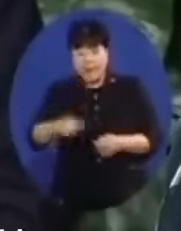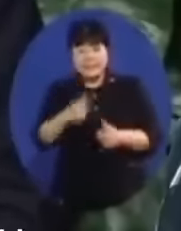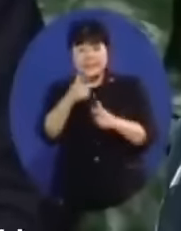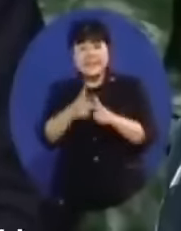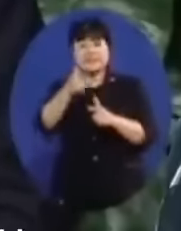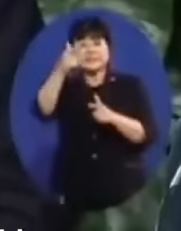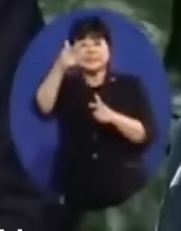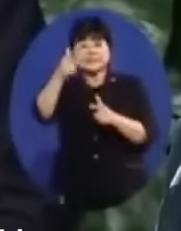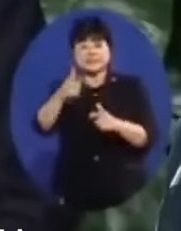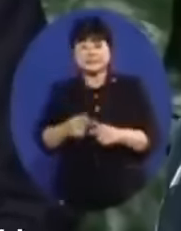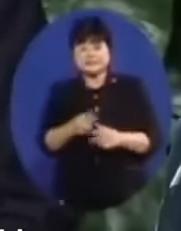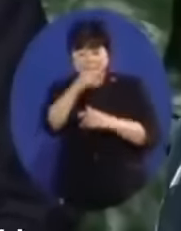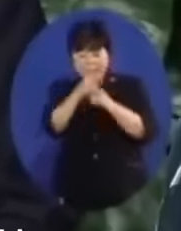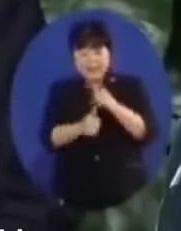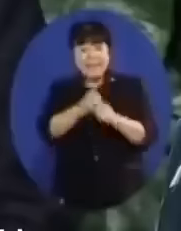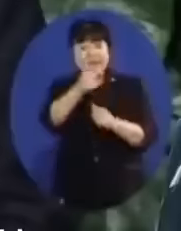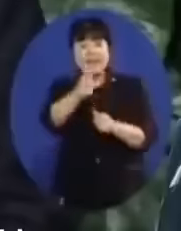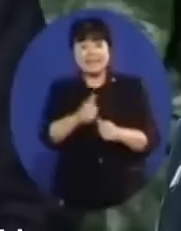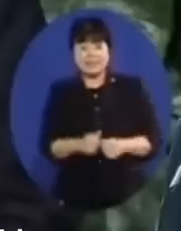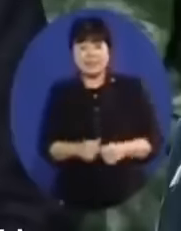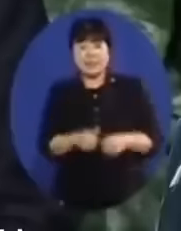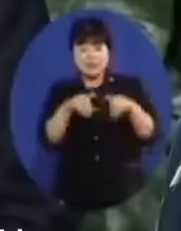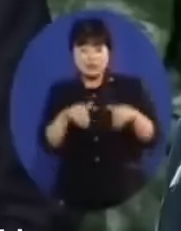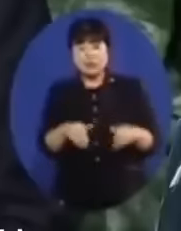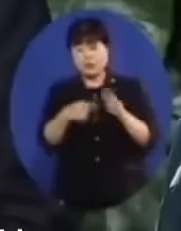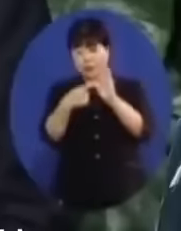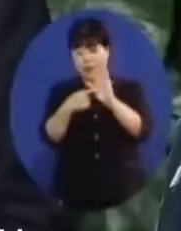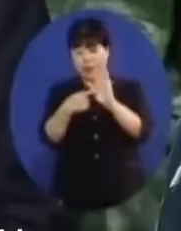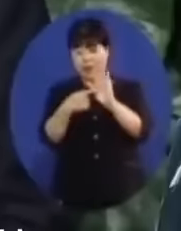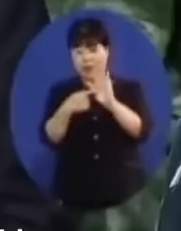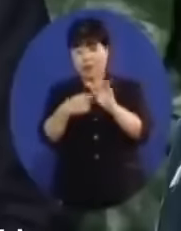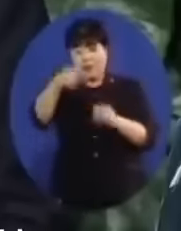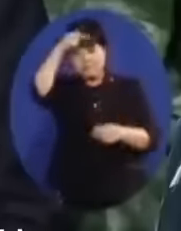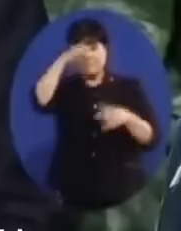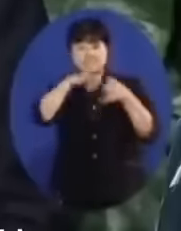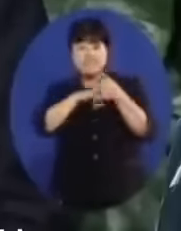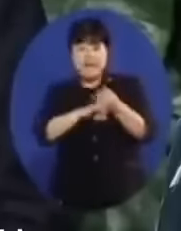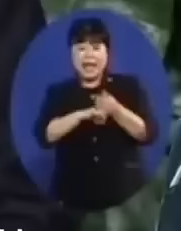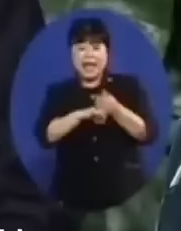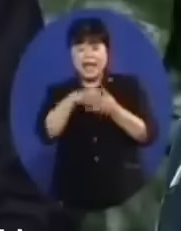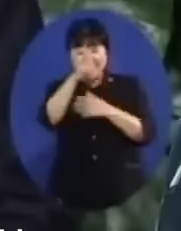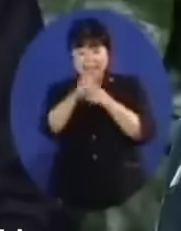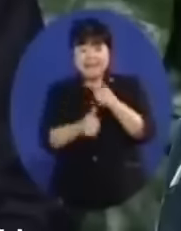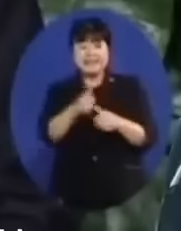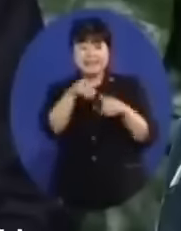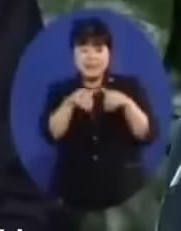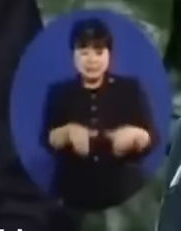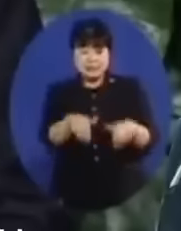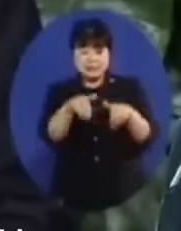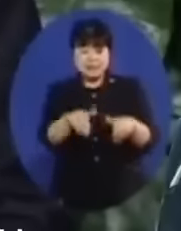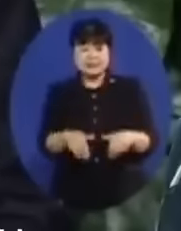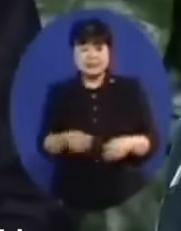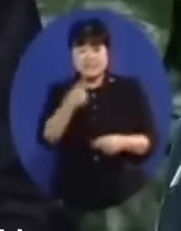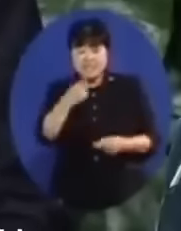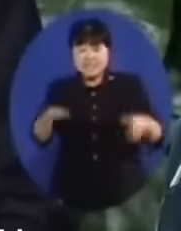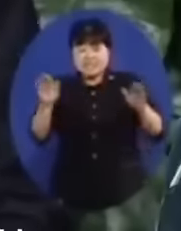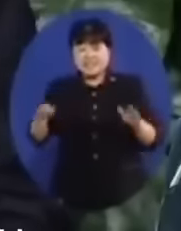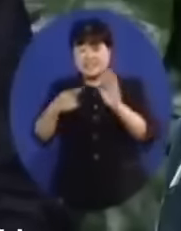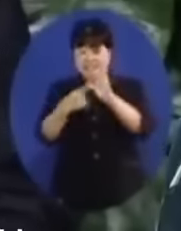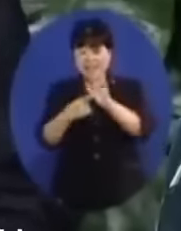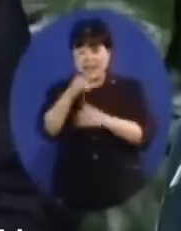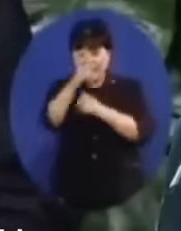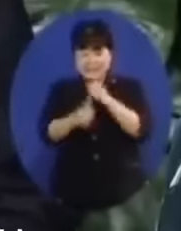예수님은 하나님의 사자로 나옵니다. 구약에 하나님의 사자로 천사가 나오면